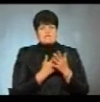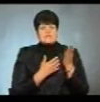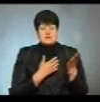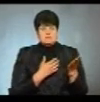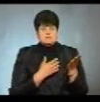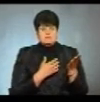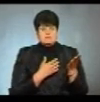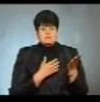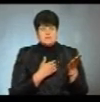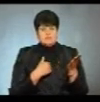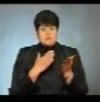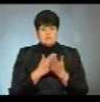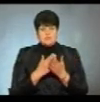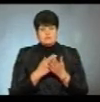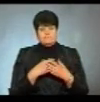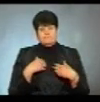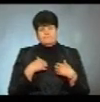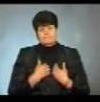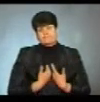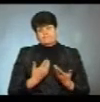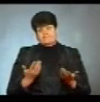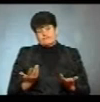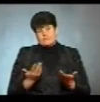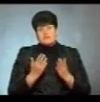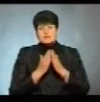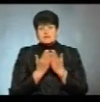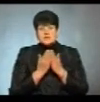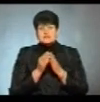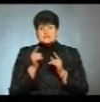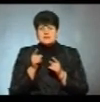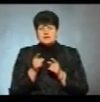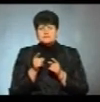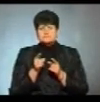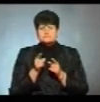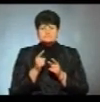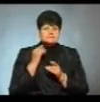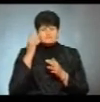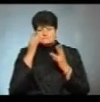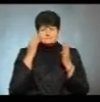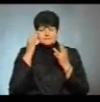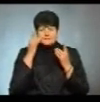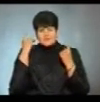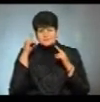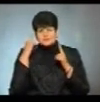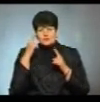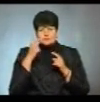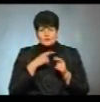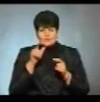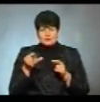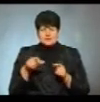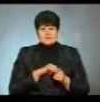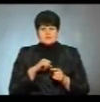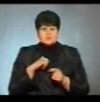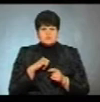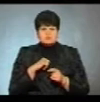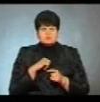ви маєте певне розчарування, тому що в книзі вас домальовує все ваша уява, фантазія. І воно